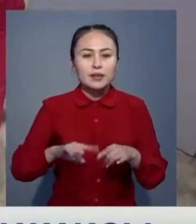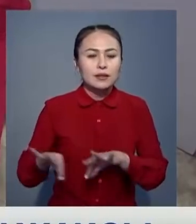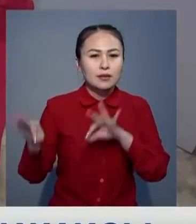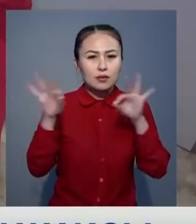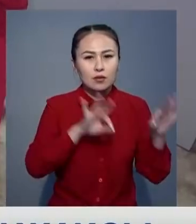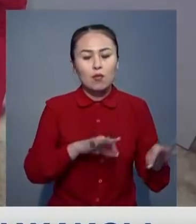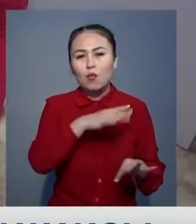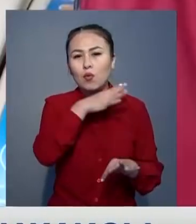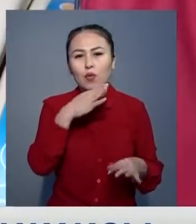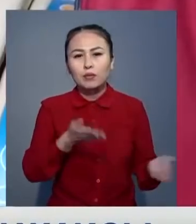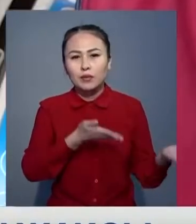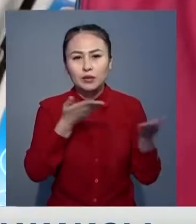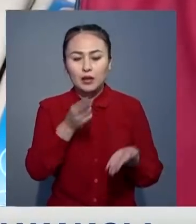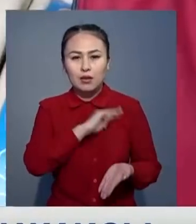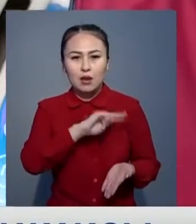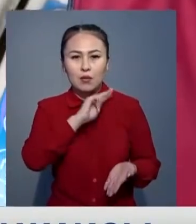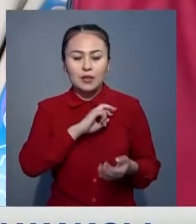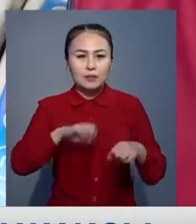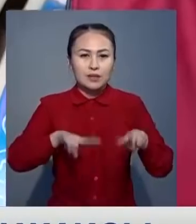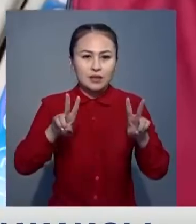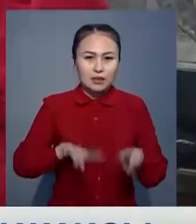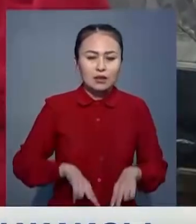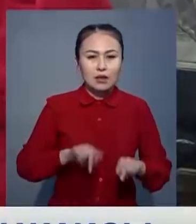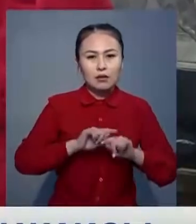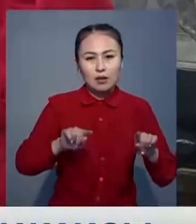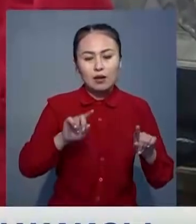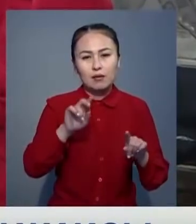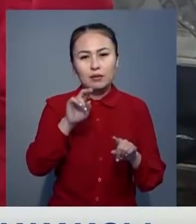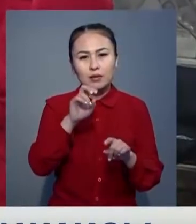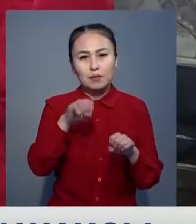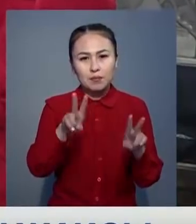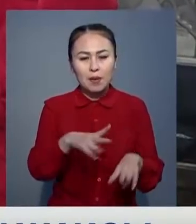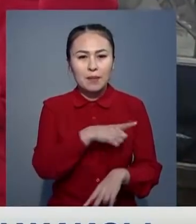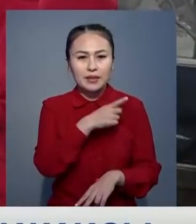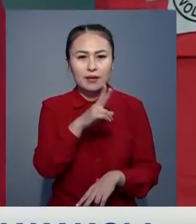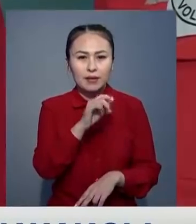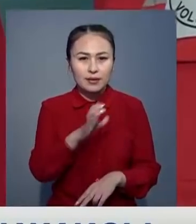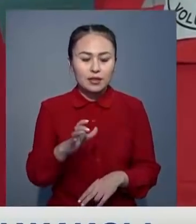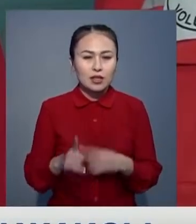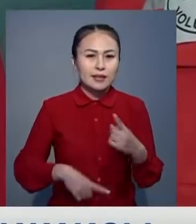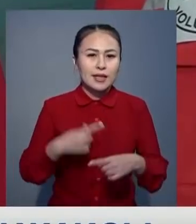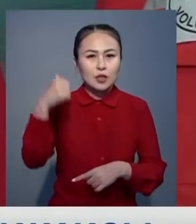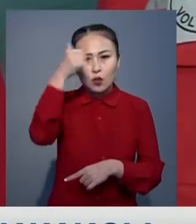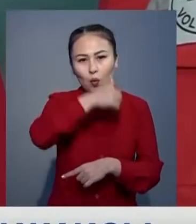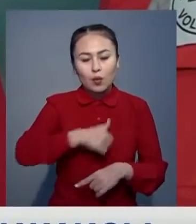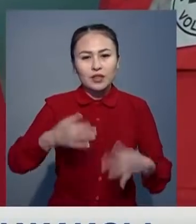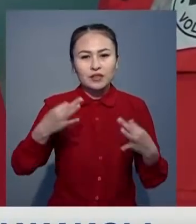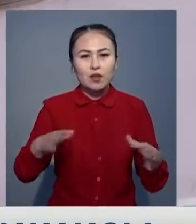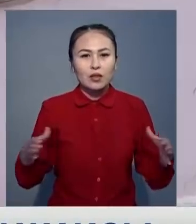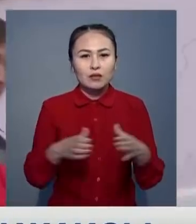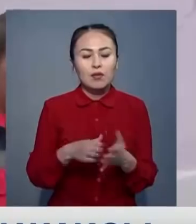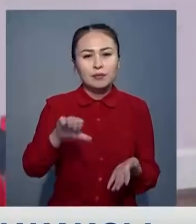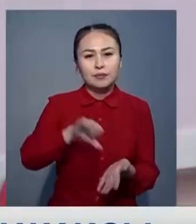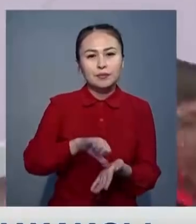тарту кеңінен қолға алына бастады. Олар үшін арнайы шеберлік сағаттар ұйымдастырылып келеді. Айтқандай, келесі жыл еліміз бойынша еріктілер жылы деп жарияланғалы